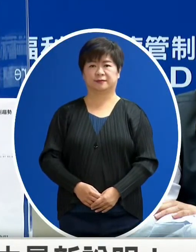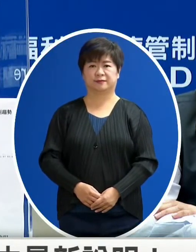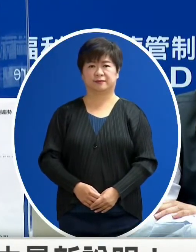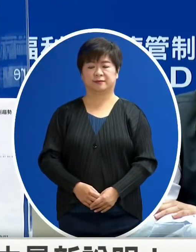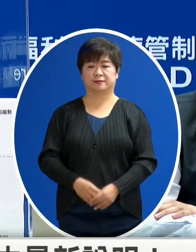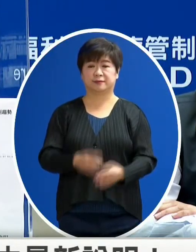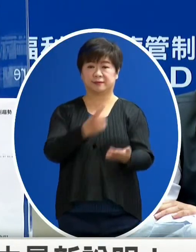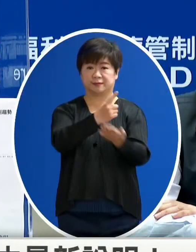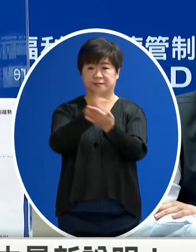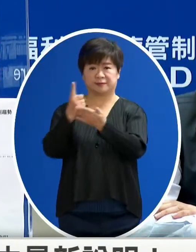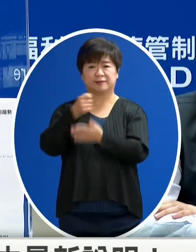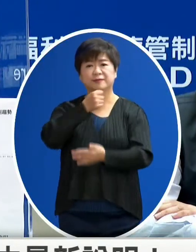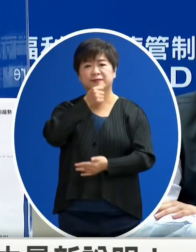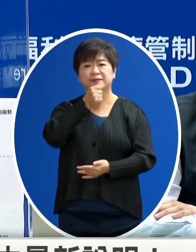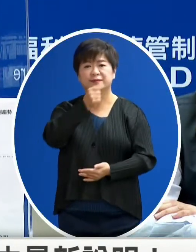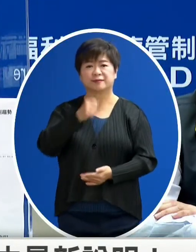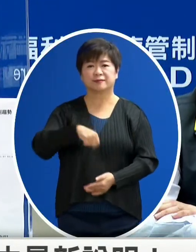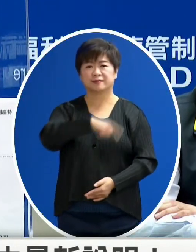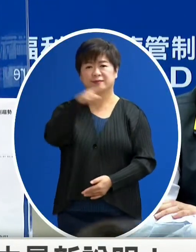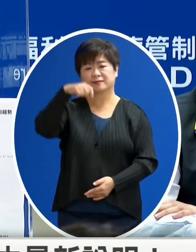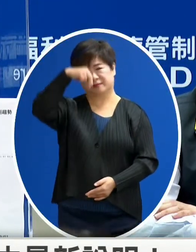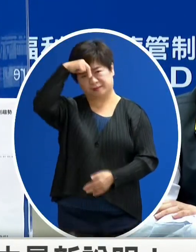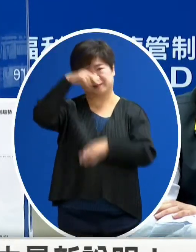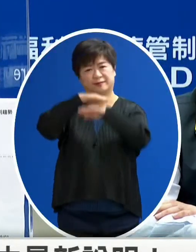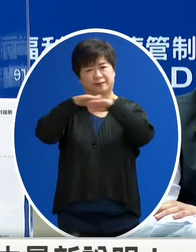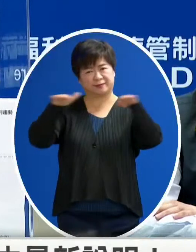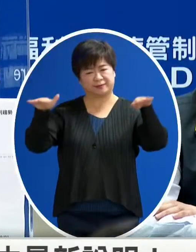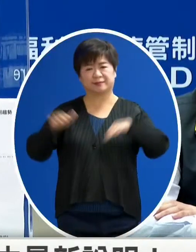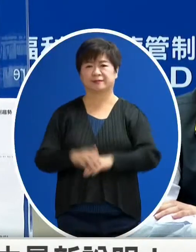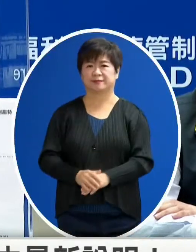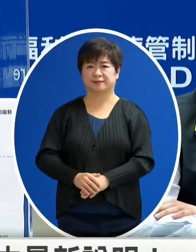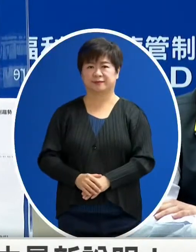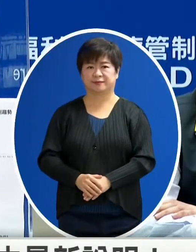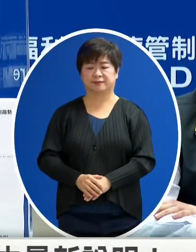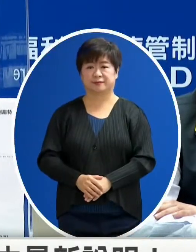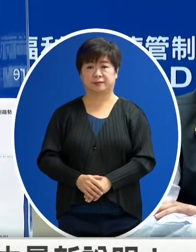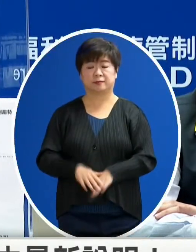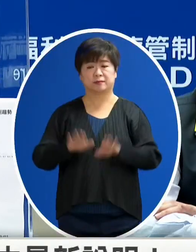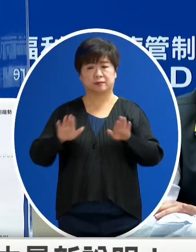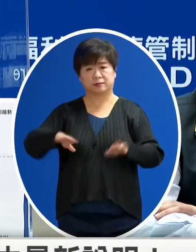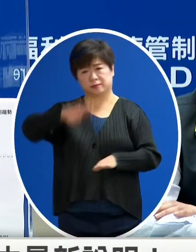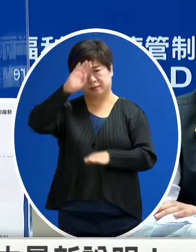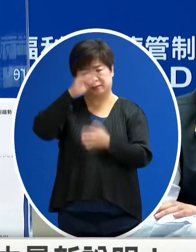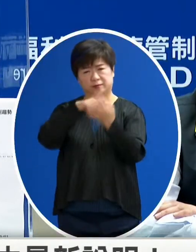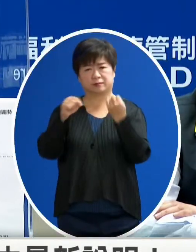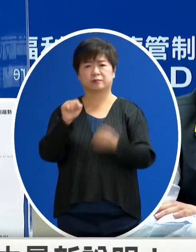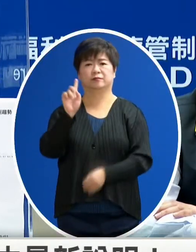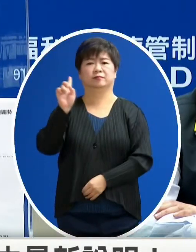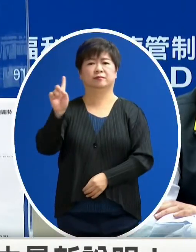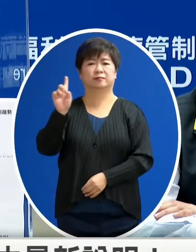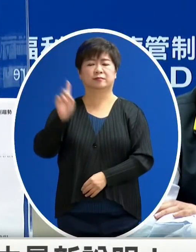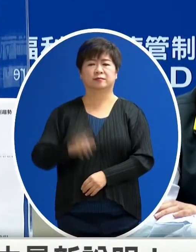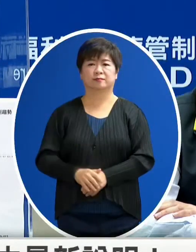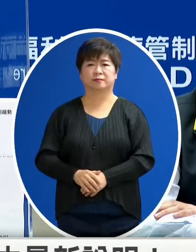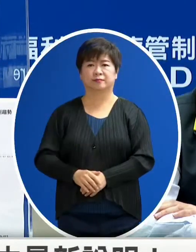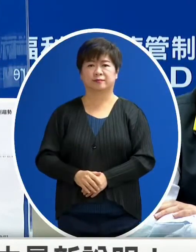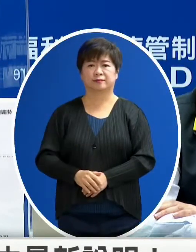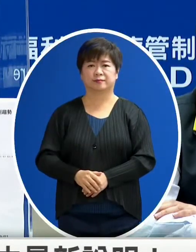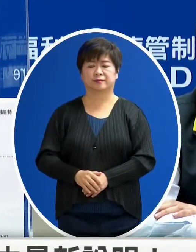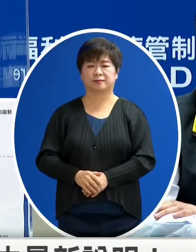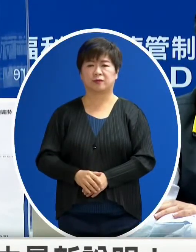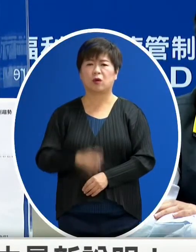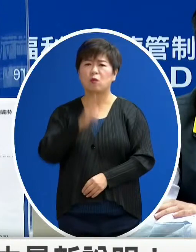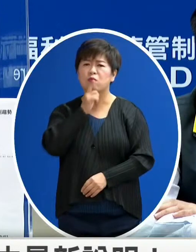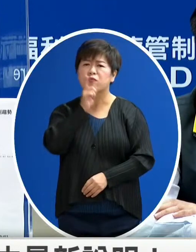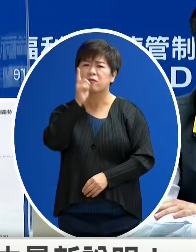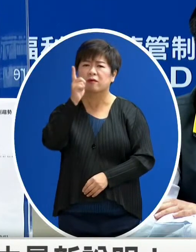好，各位记者女士先生大家好，大家午安。那今天我们的确定病例是1例，那这例是